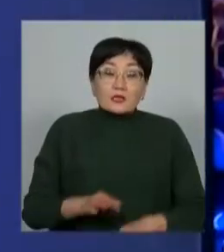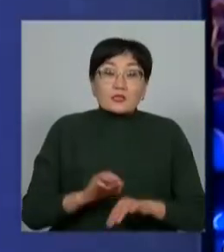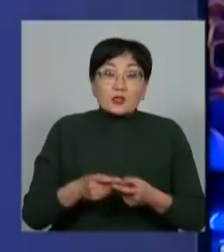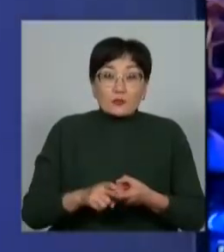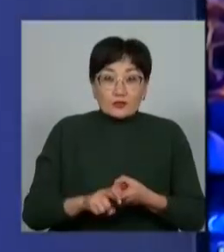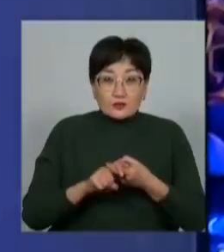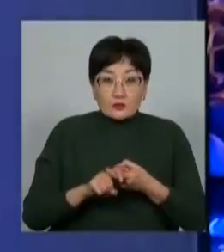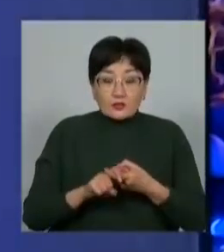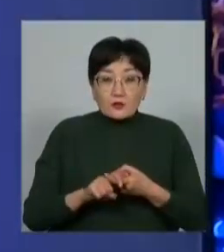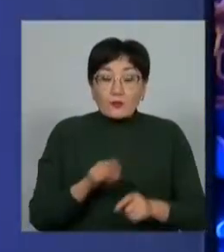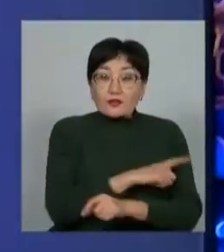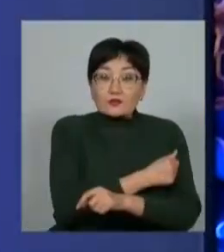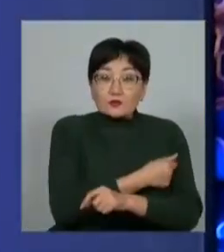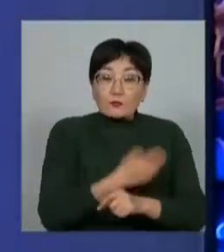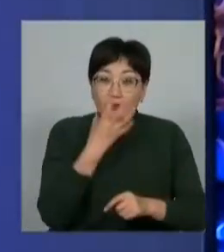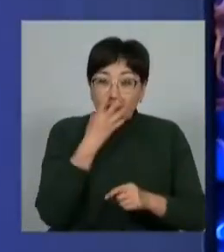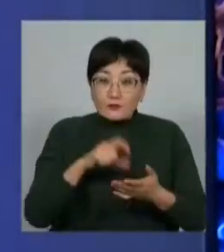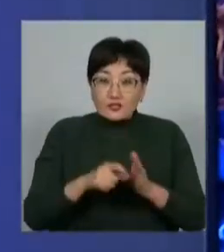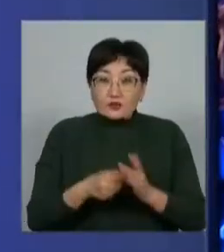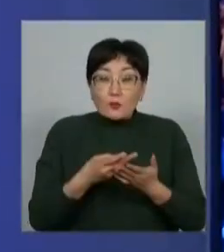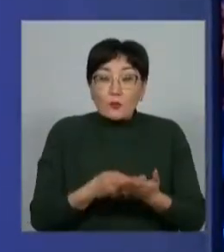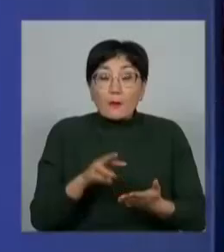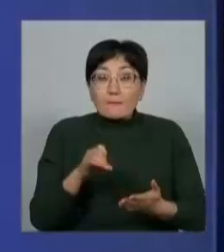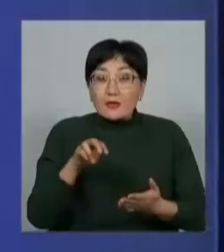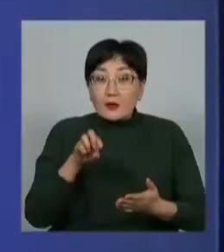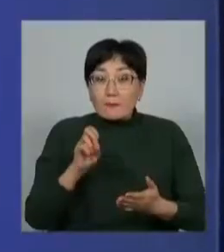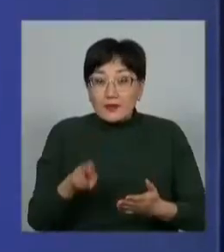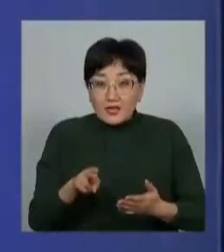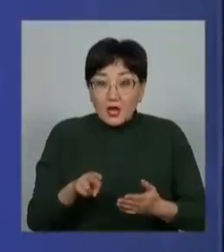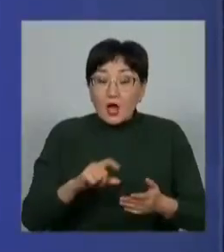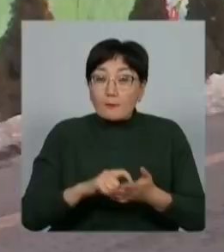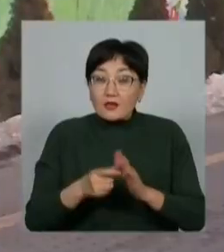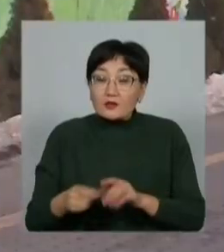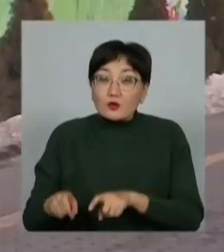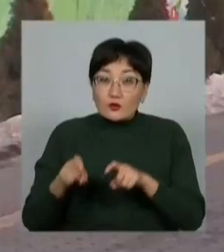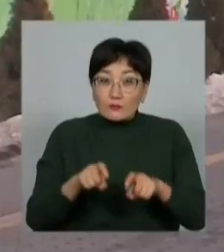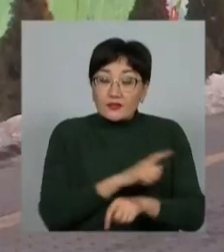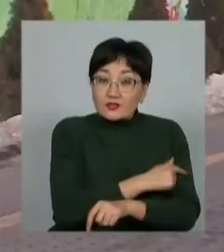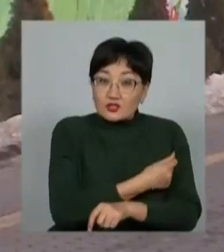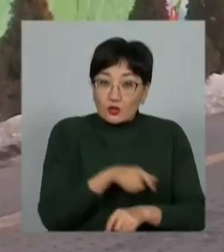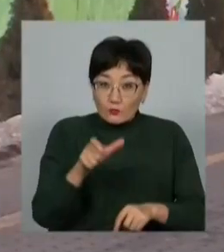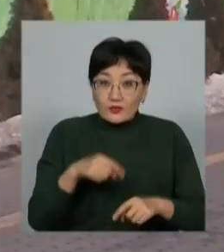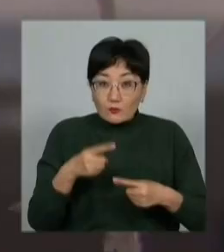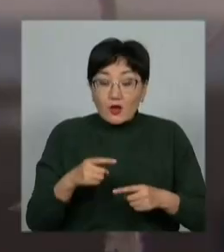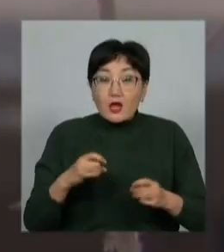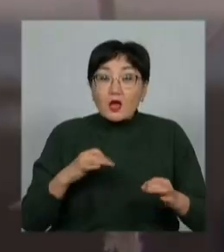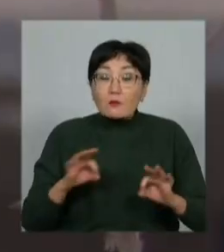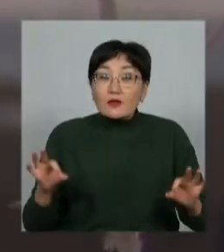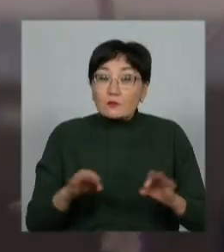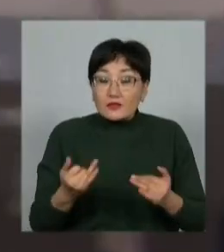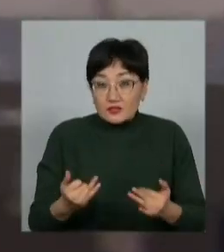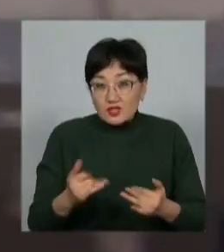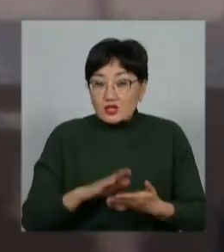Коронавирус шоқтырып, аурухананың жансақтау бөліміне түскен Мейрамбек Беспаев палатаға шығарылды. Дәргерлердің сөзінше, әншінің бүгінгі